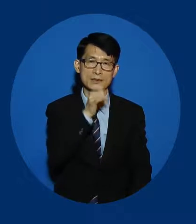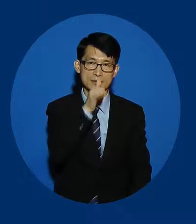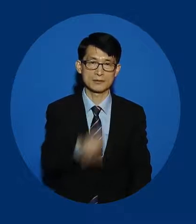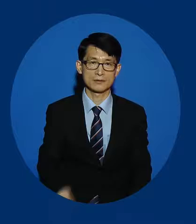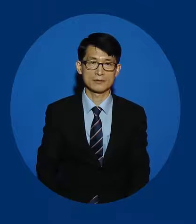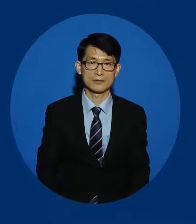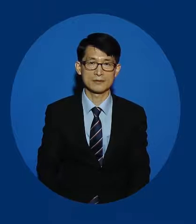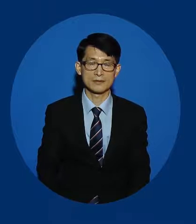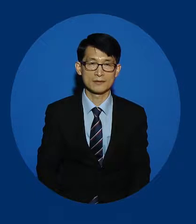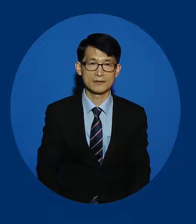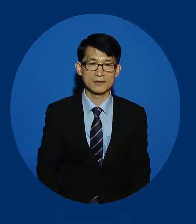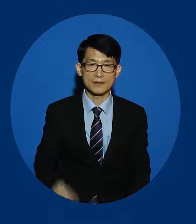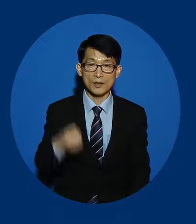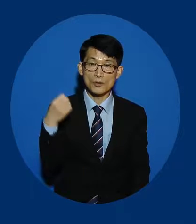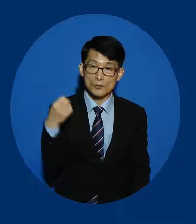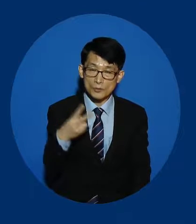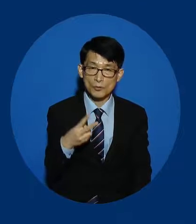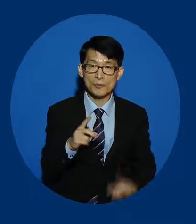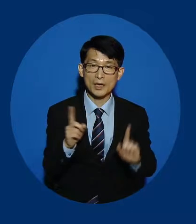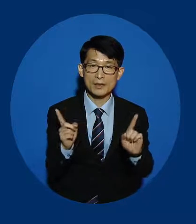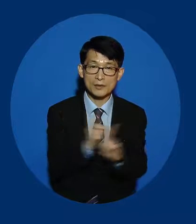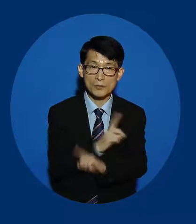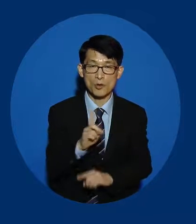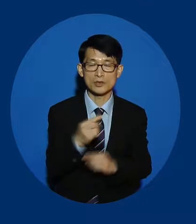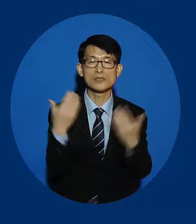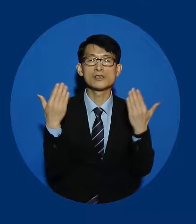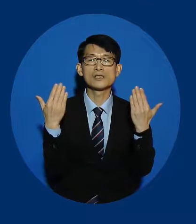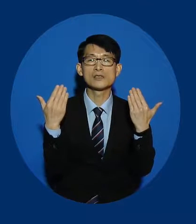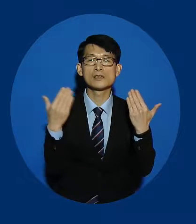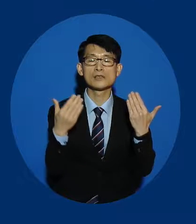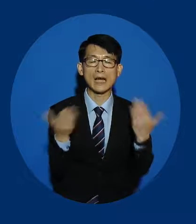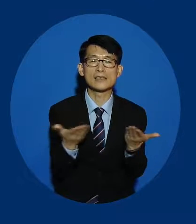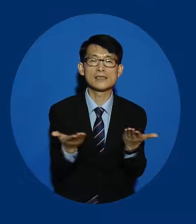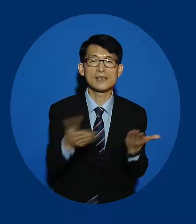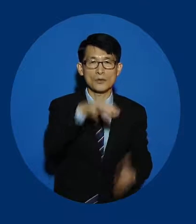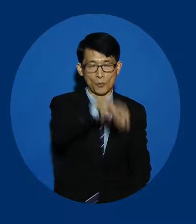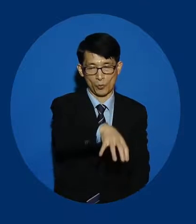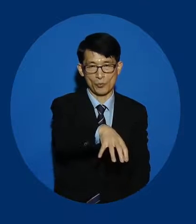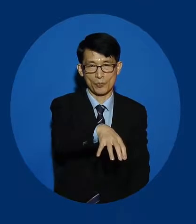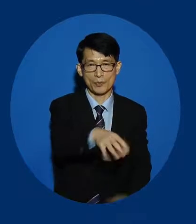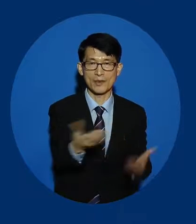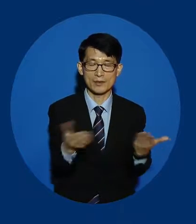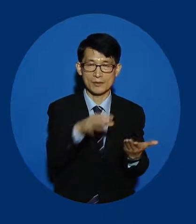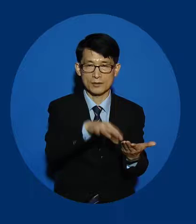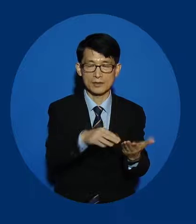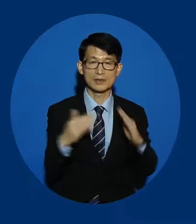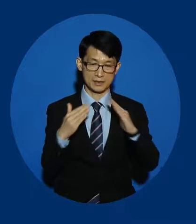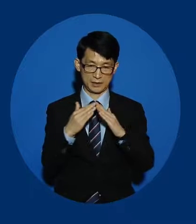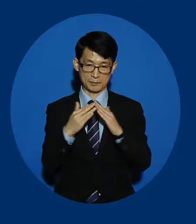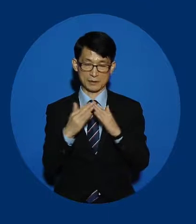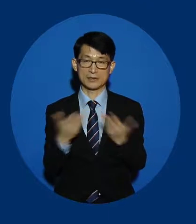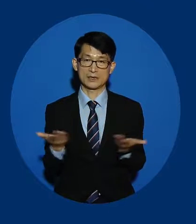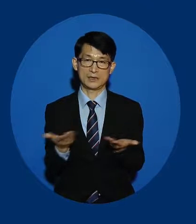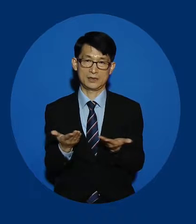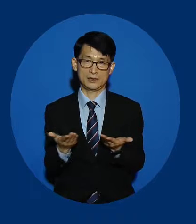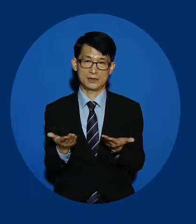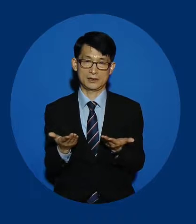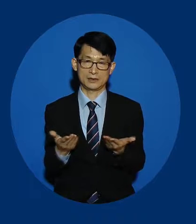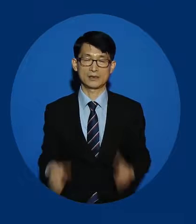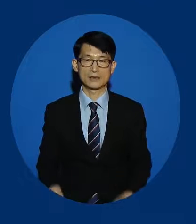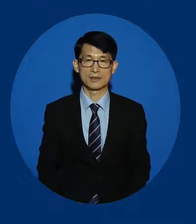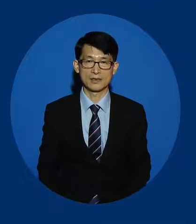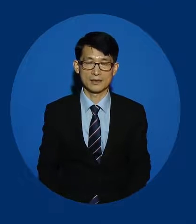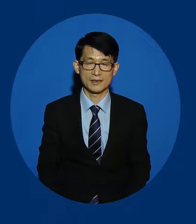그리고 또 하나 바뀐 거냐면 그 직장입니다. 재택근무. 재택근무가 사실 말만